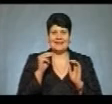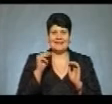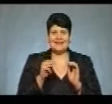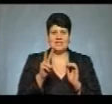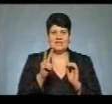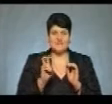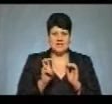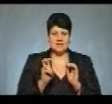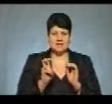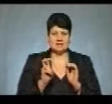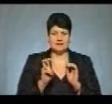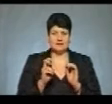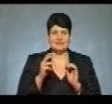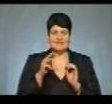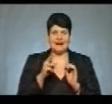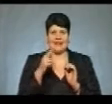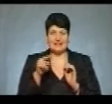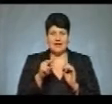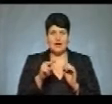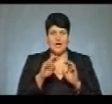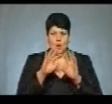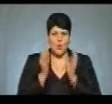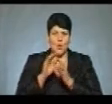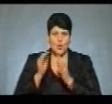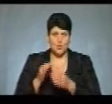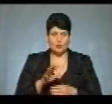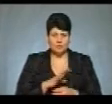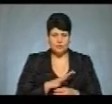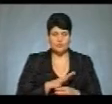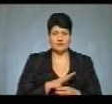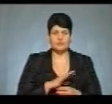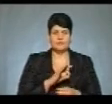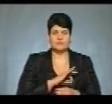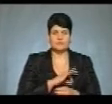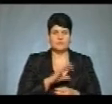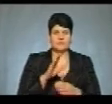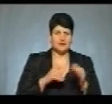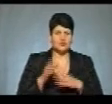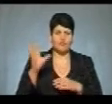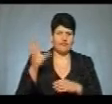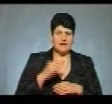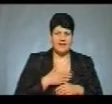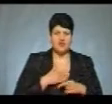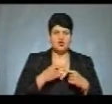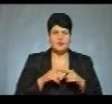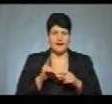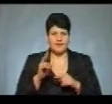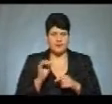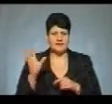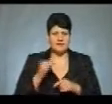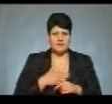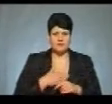3200 3D-кульок на них було розміщено. Залучена практично вся наша техніка, всі наші